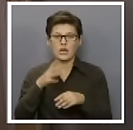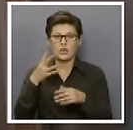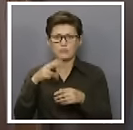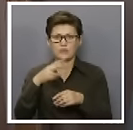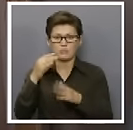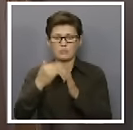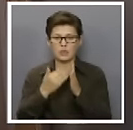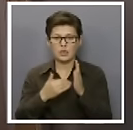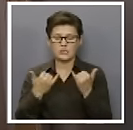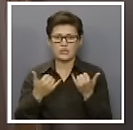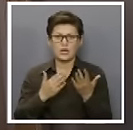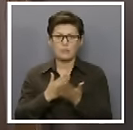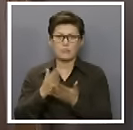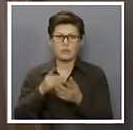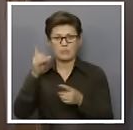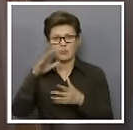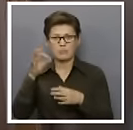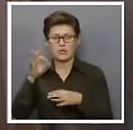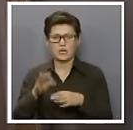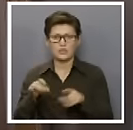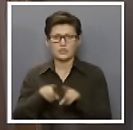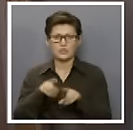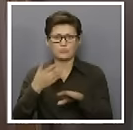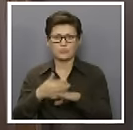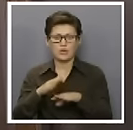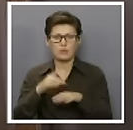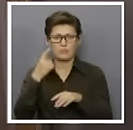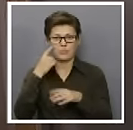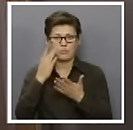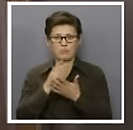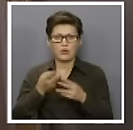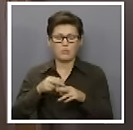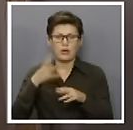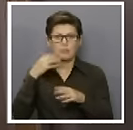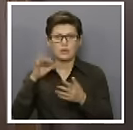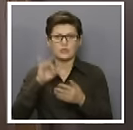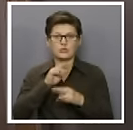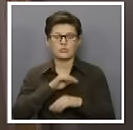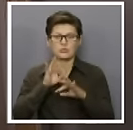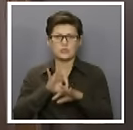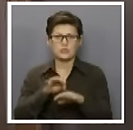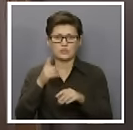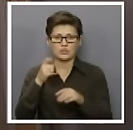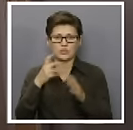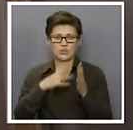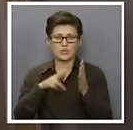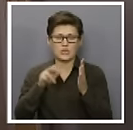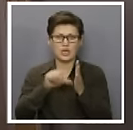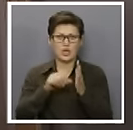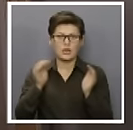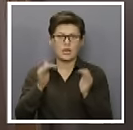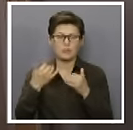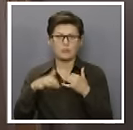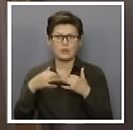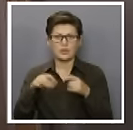2020 бағдарламасы аясында берілетін пайыздық ставка несиелеу бойынша байқалады. Сонымен қатар Алматыда жұмыс істейтін 186 мың шағын және орта